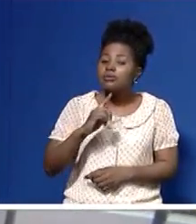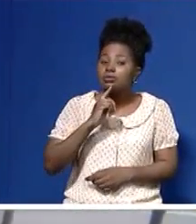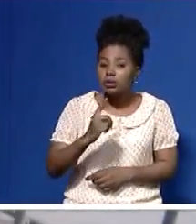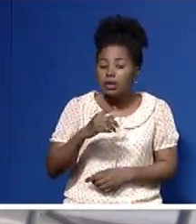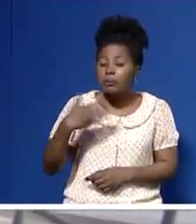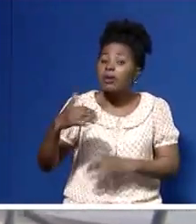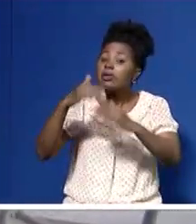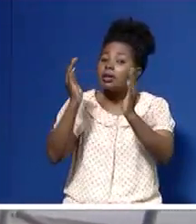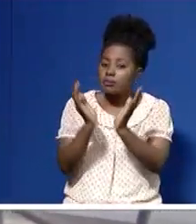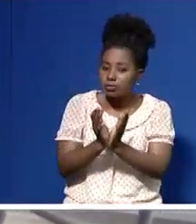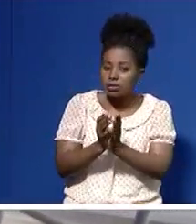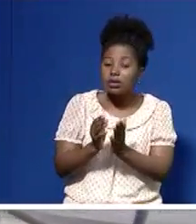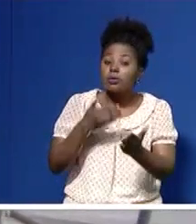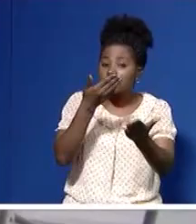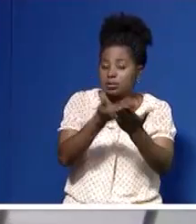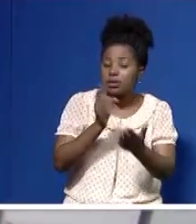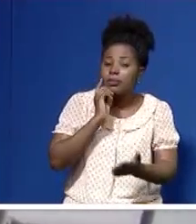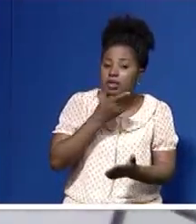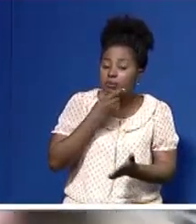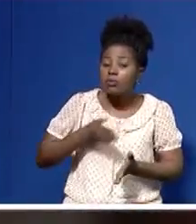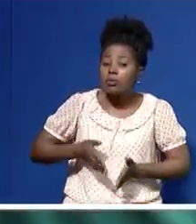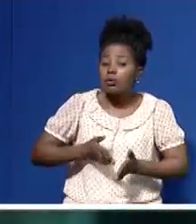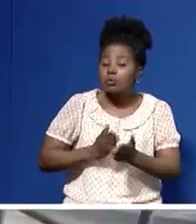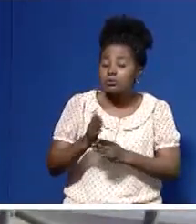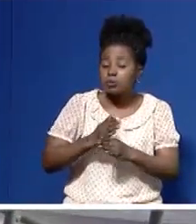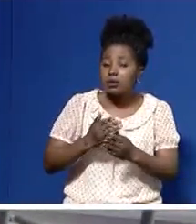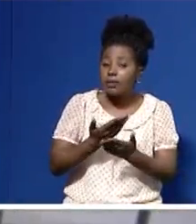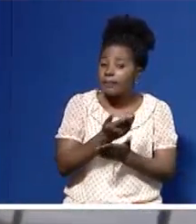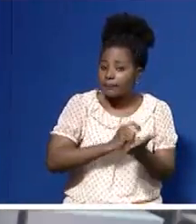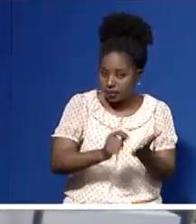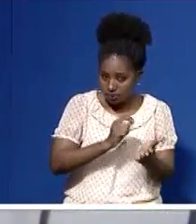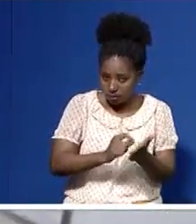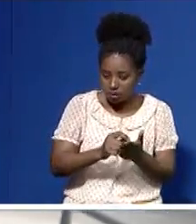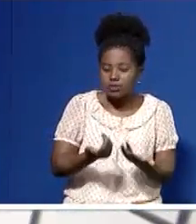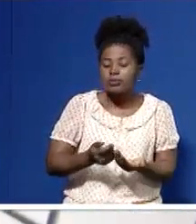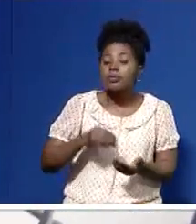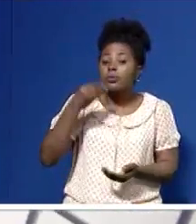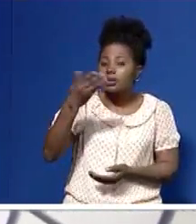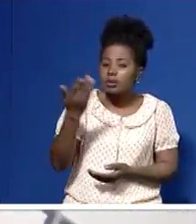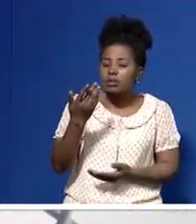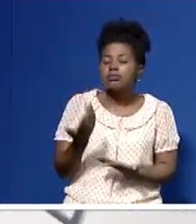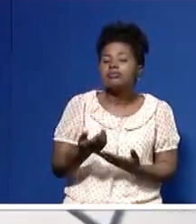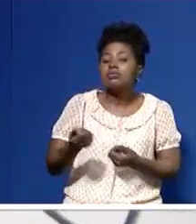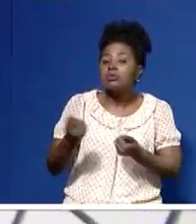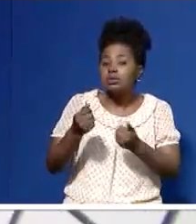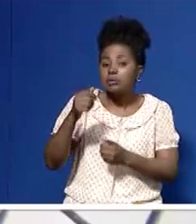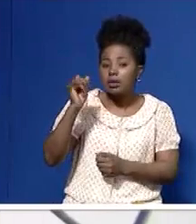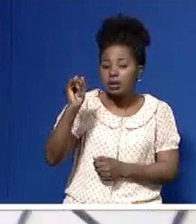upande wa jamhuri kuwasilisha majibu kwa njia ya maandishi. Washtakiwa wengine katika kesi hiyo ni mkurugenzi wa